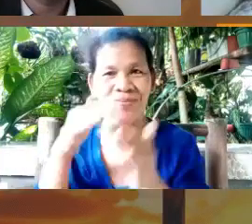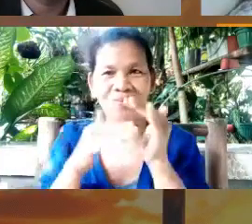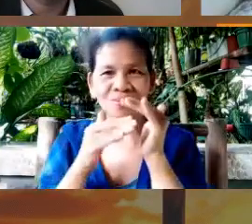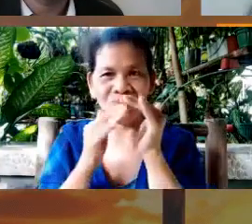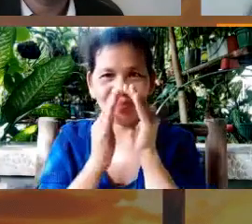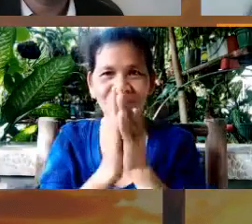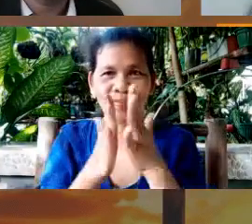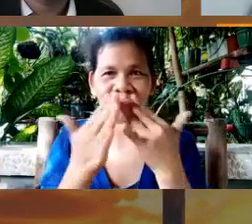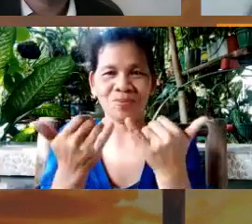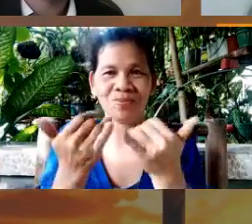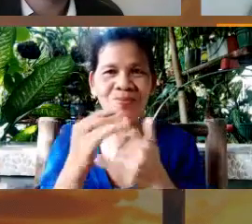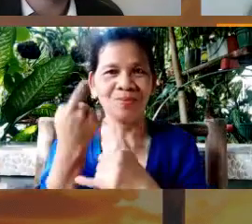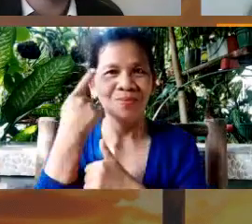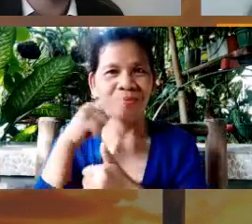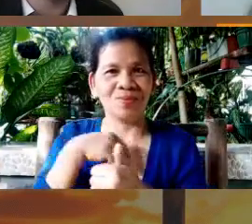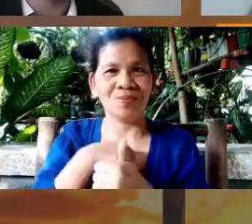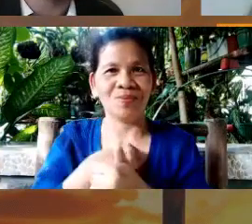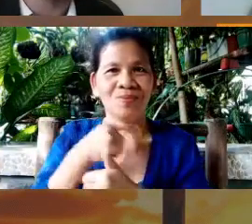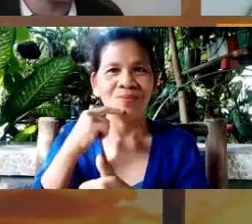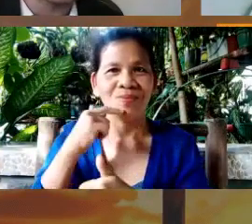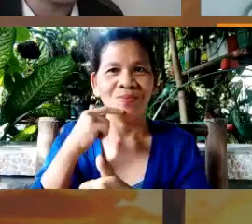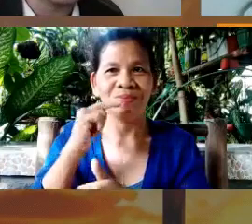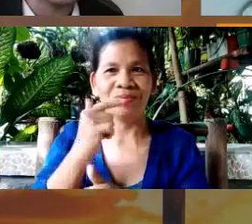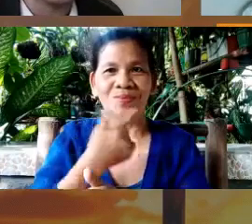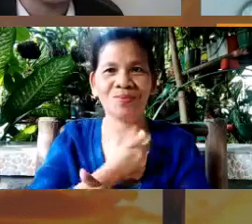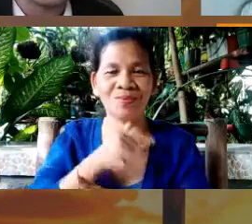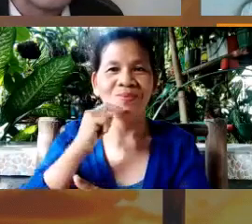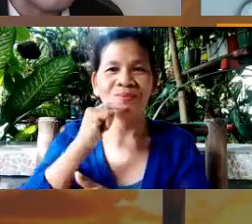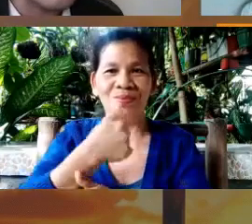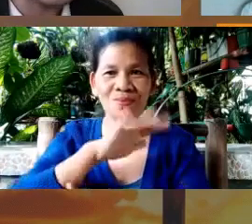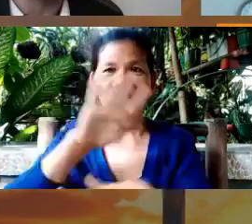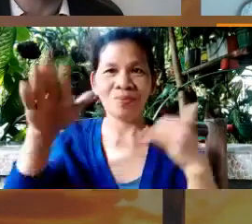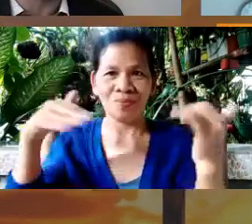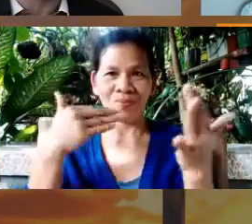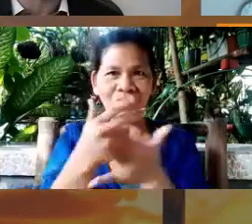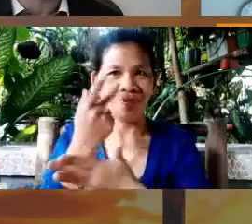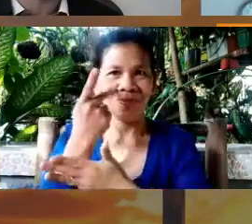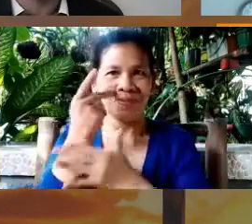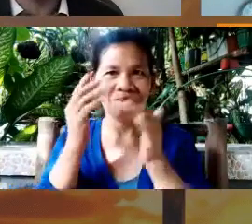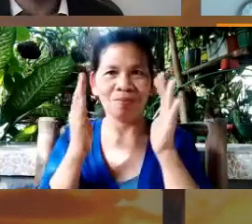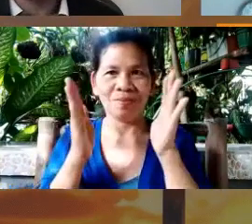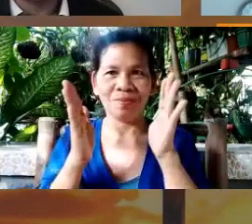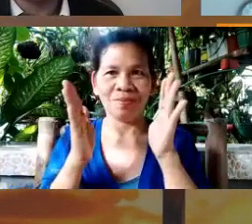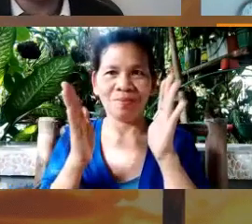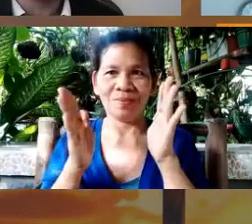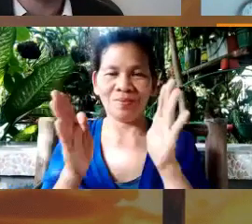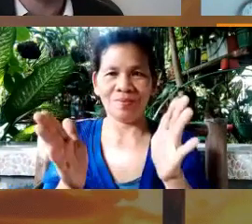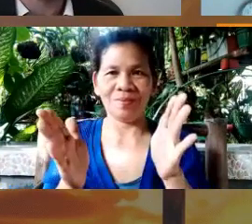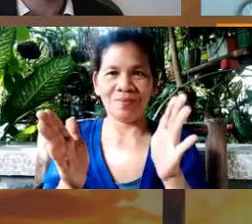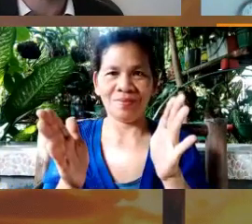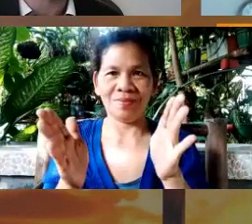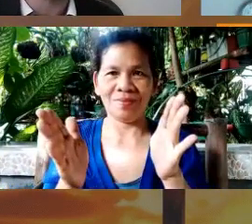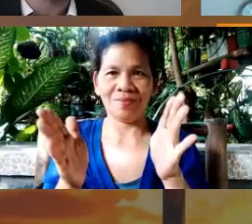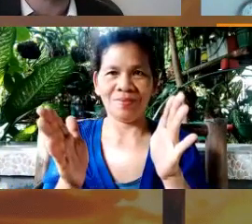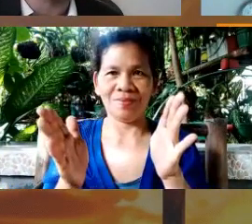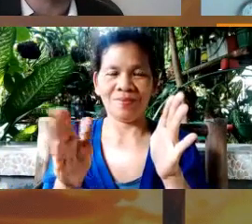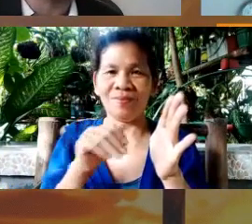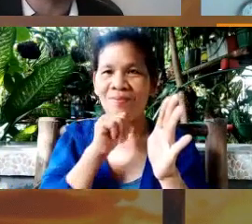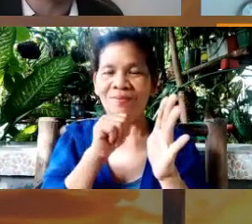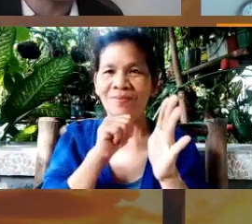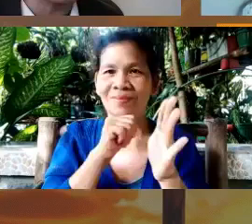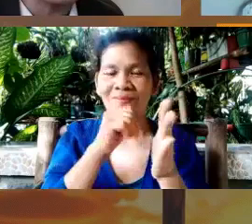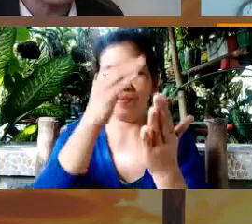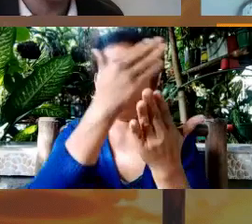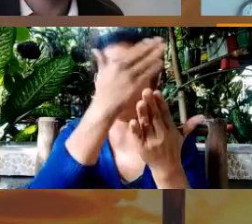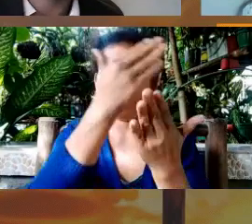Jubi. Yes po, binabati po natin lahat ng ating mga viewers. Hindi man po natin maisaysan yung mga